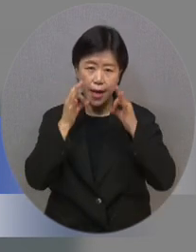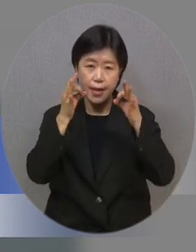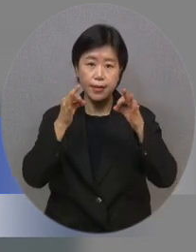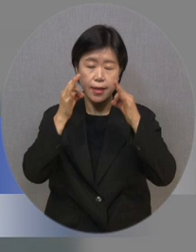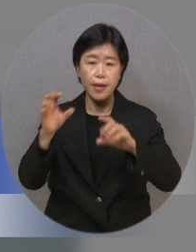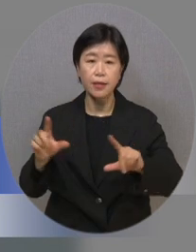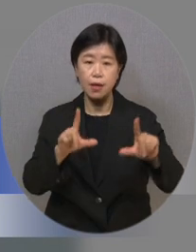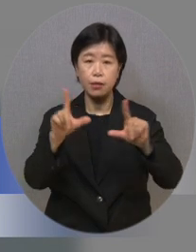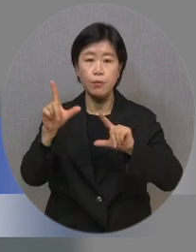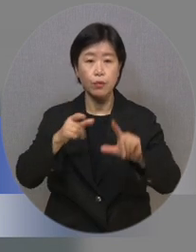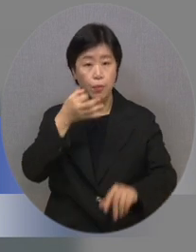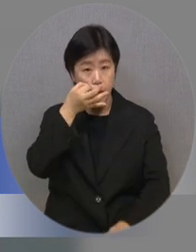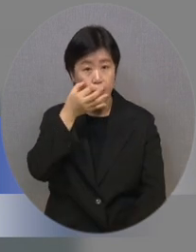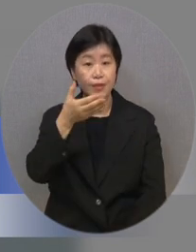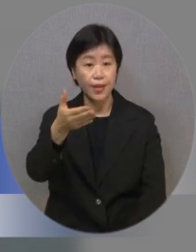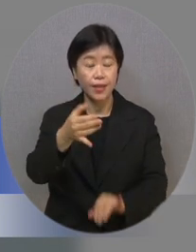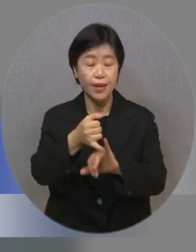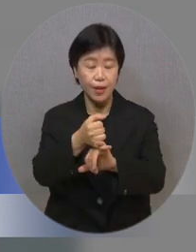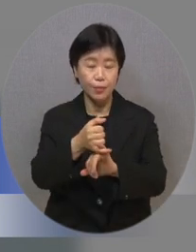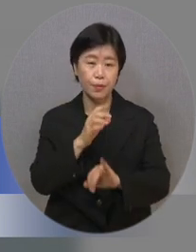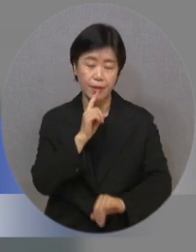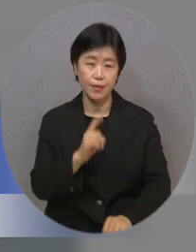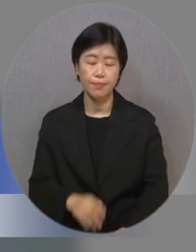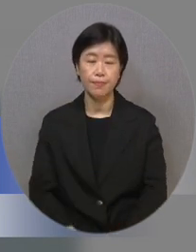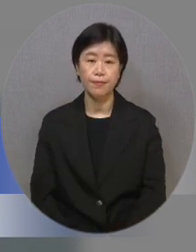살아가는 모습을 보여 드리겠다고